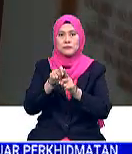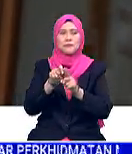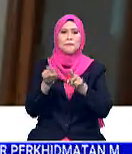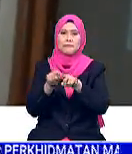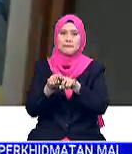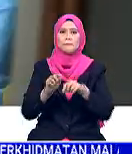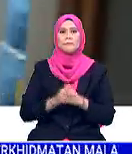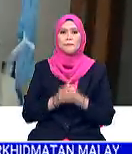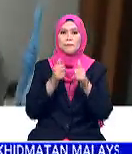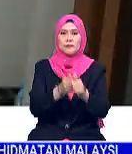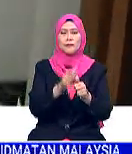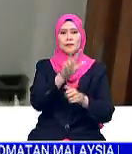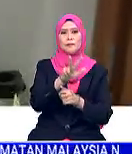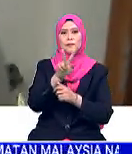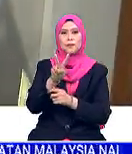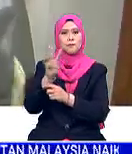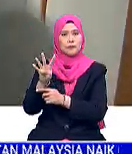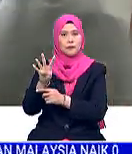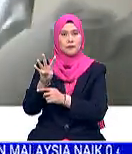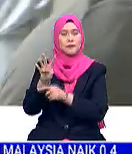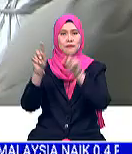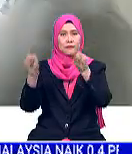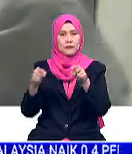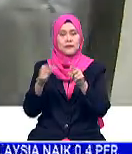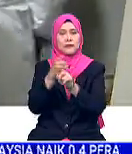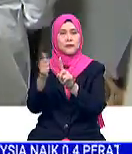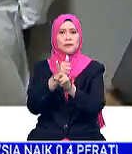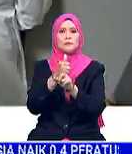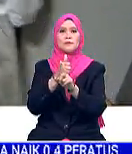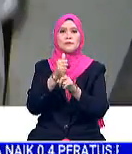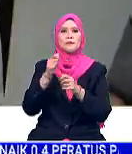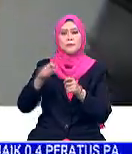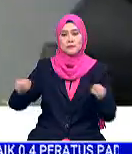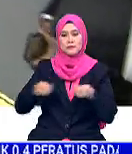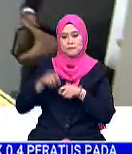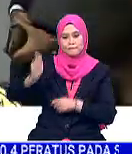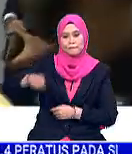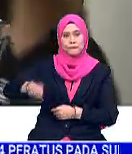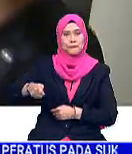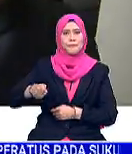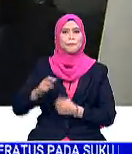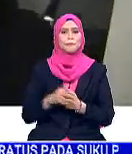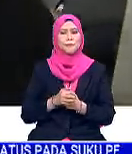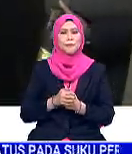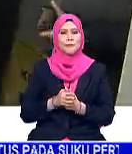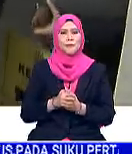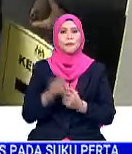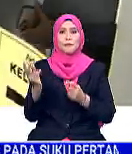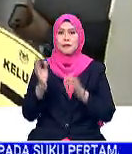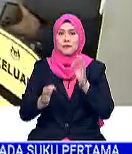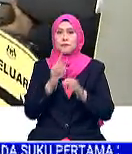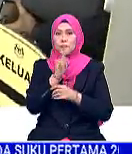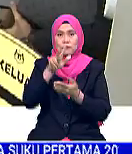jadi dakwah bagiku section 324 kadar Kejaksaan di hadapan baju strip dermazone Rohim jika sampai kesalahan setuju boleh